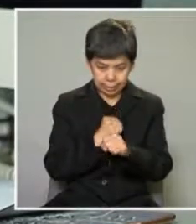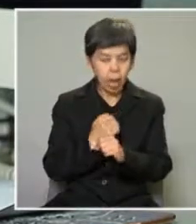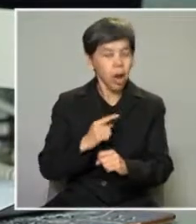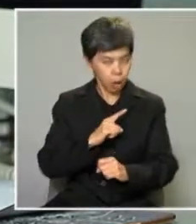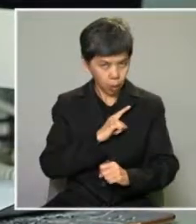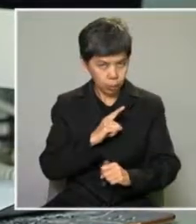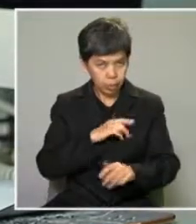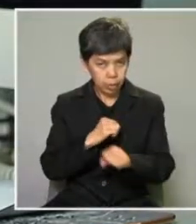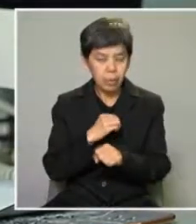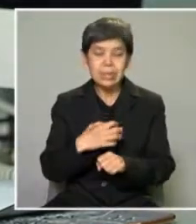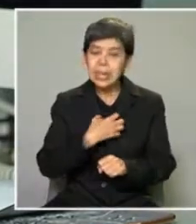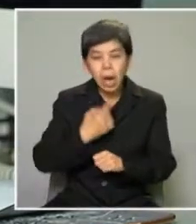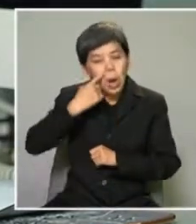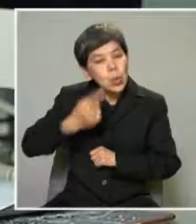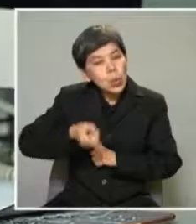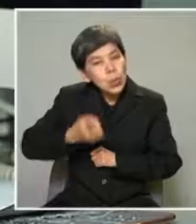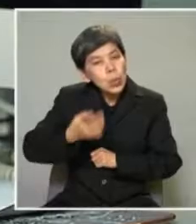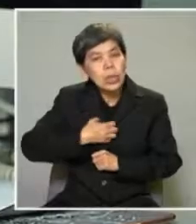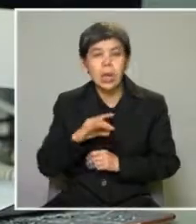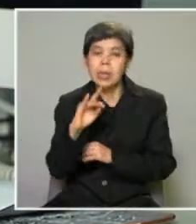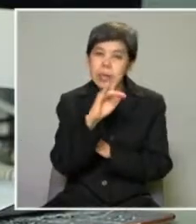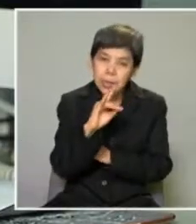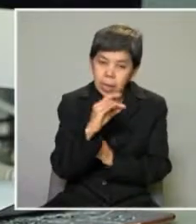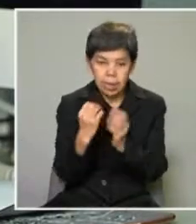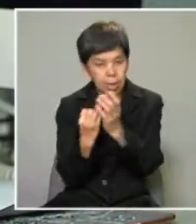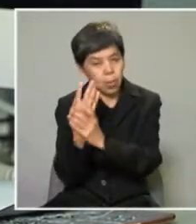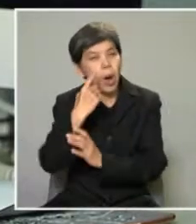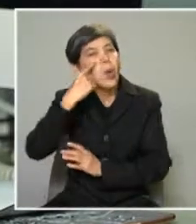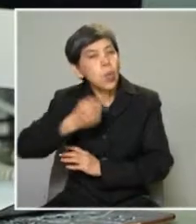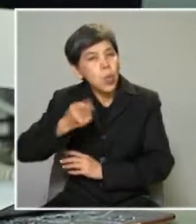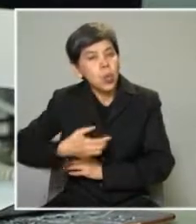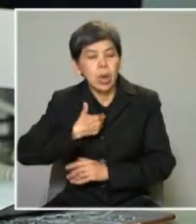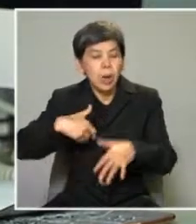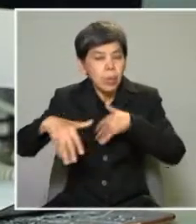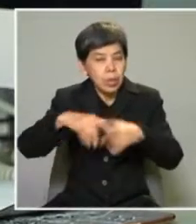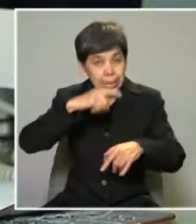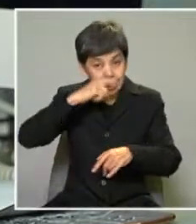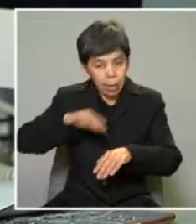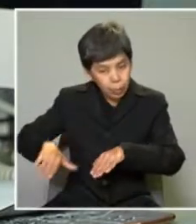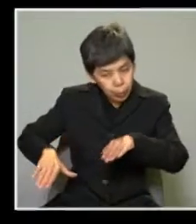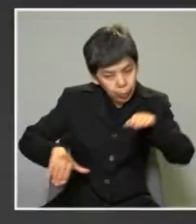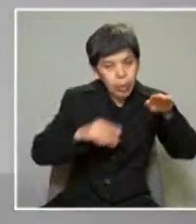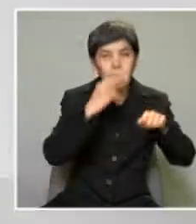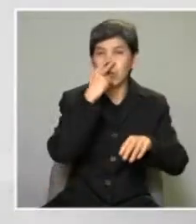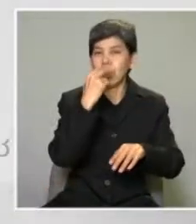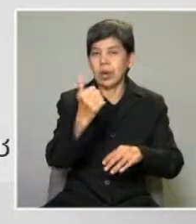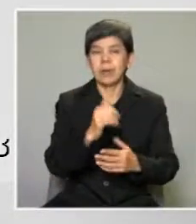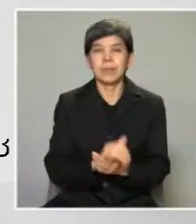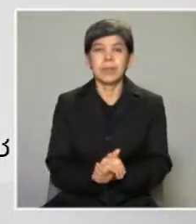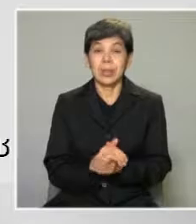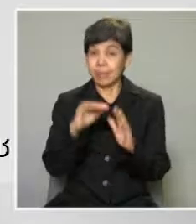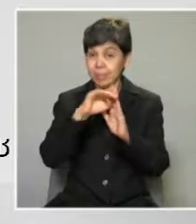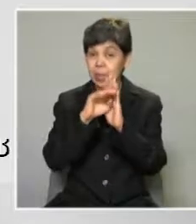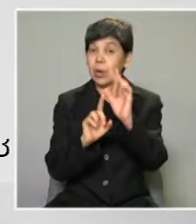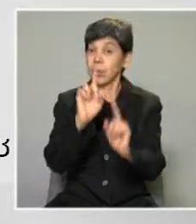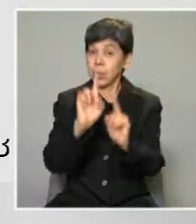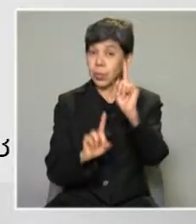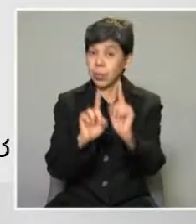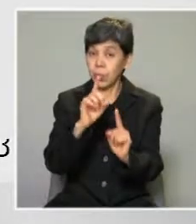พราะว่าทรัพยากรสัตว์ป่าไม่ได้เป็นของรัฐบาลไม่ได้เป็นของกรมอุทยานไม่ได้เป็นของสวนสัตว์เราเป็นเพียงองค์กรของภาครั